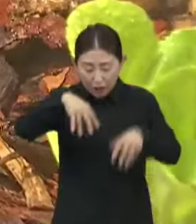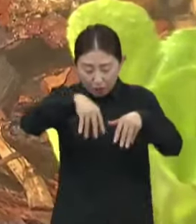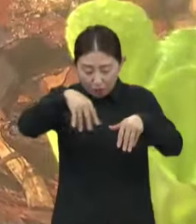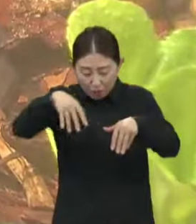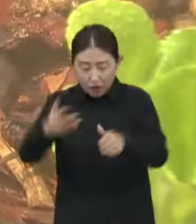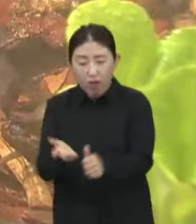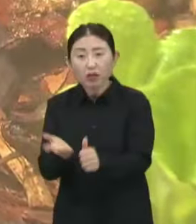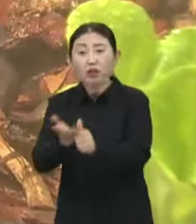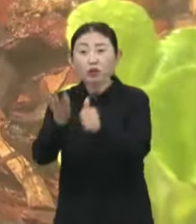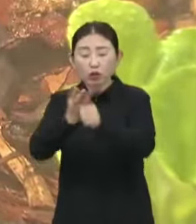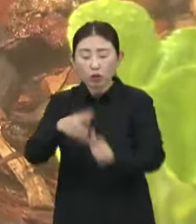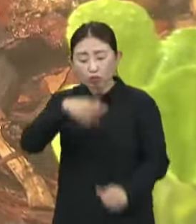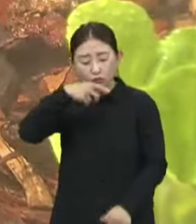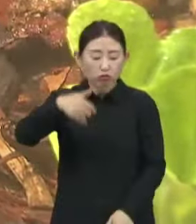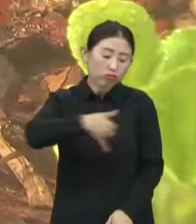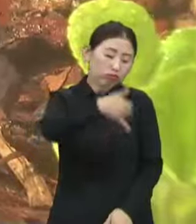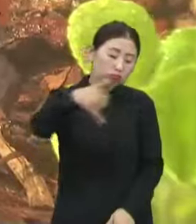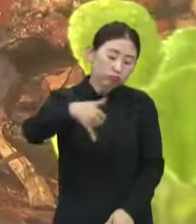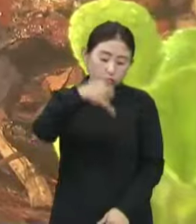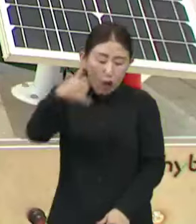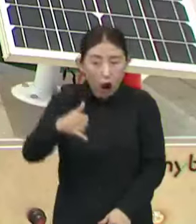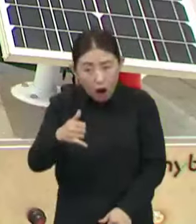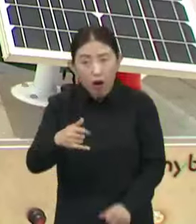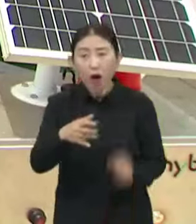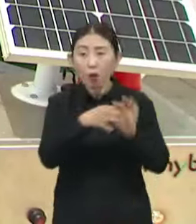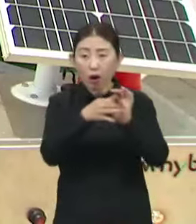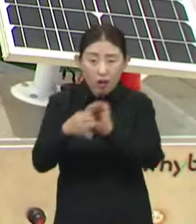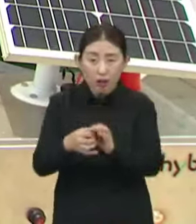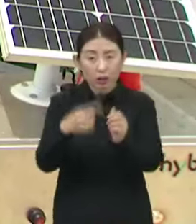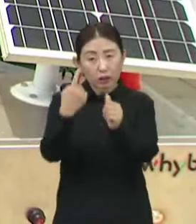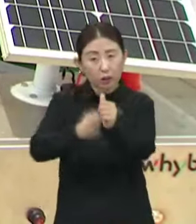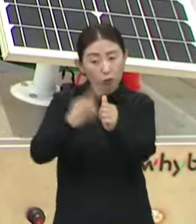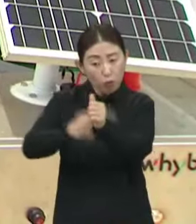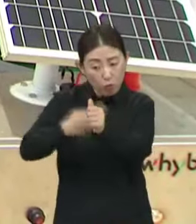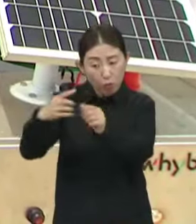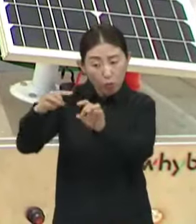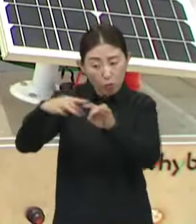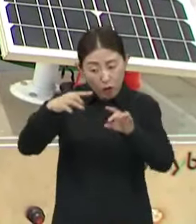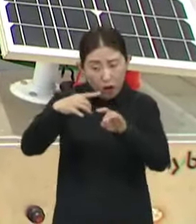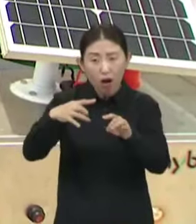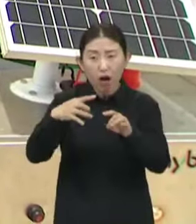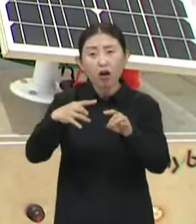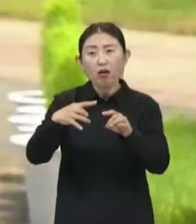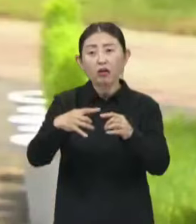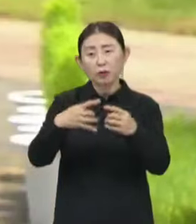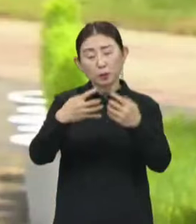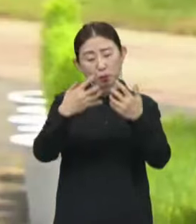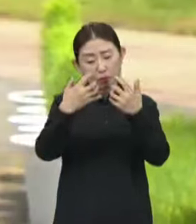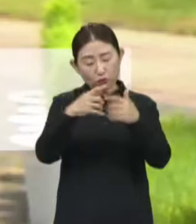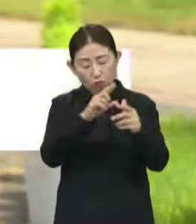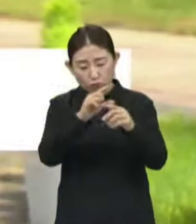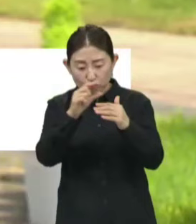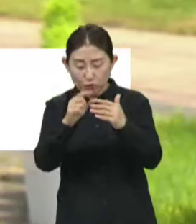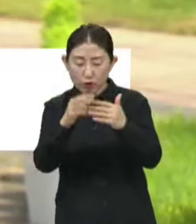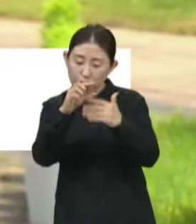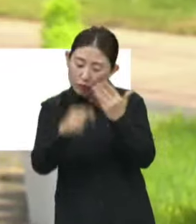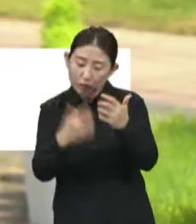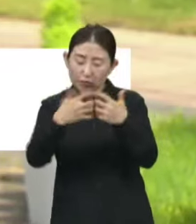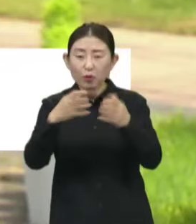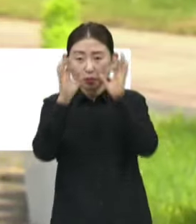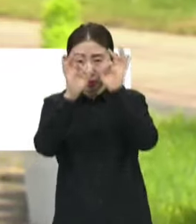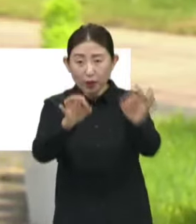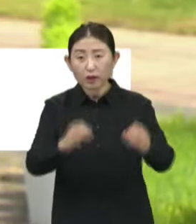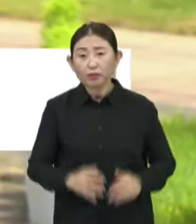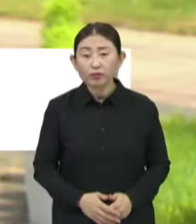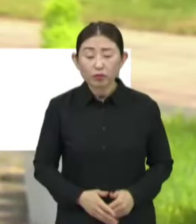도심 텃밭에 물을 주고 작물의 상태를 볼 수 있는 자동화 장치도 선보였습니다. 도시민들이 우리 농업에 대해서 많은